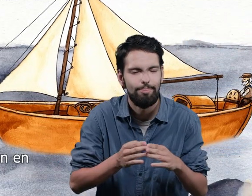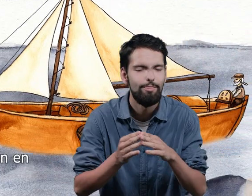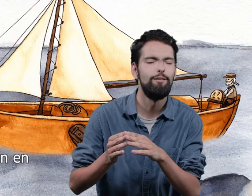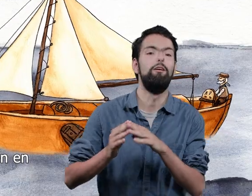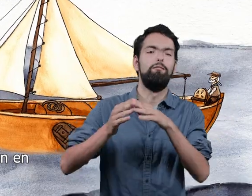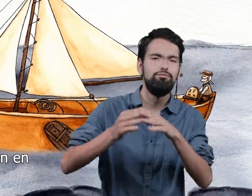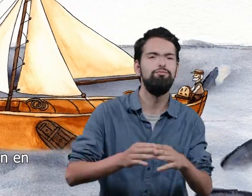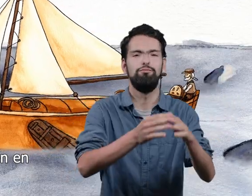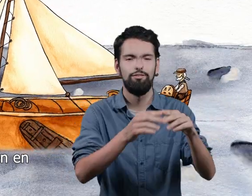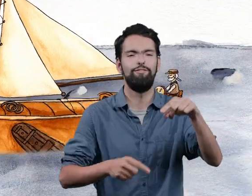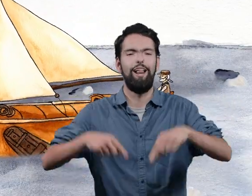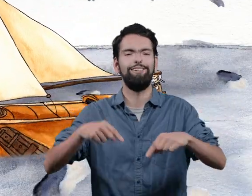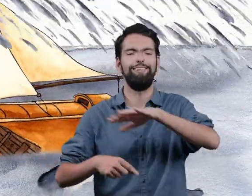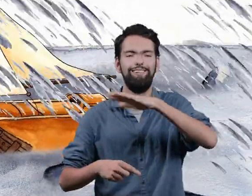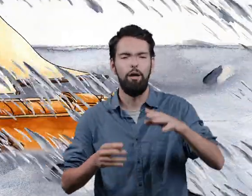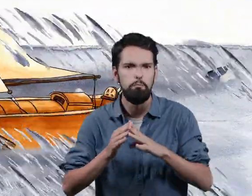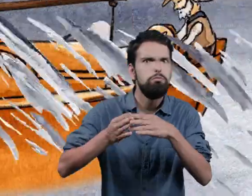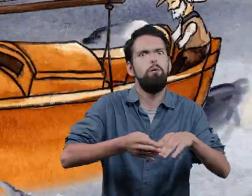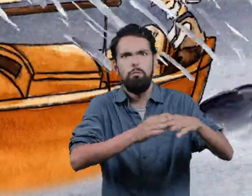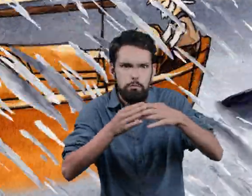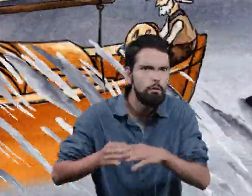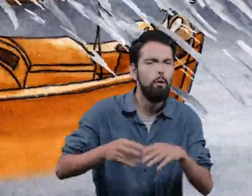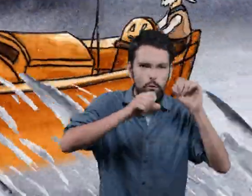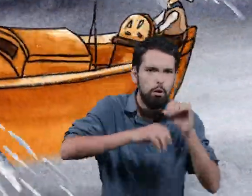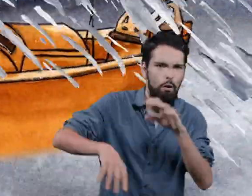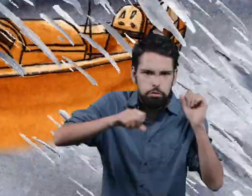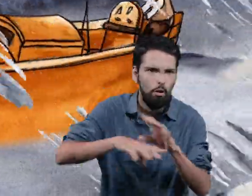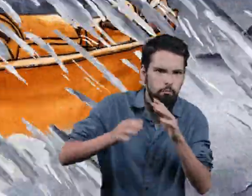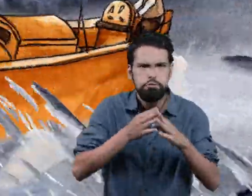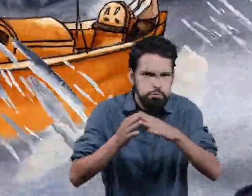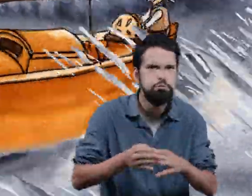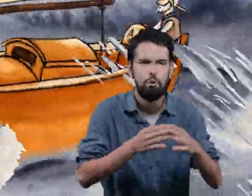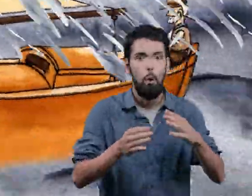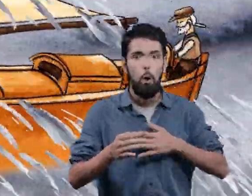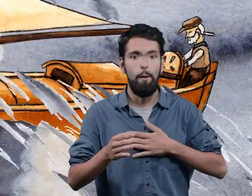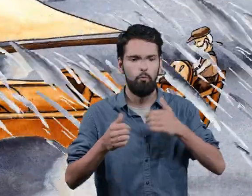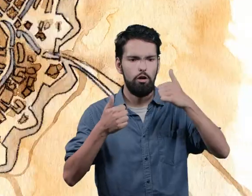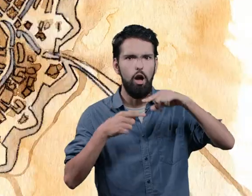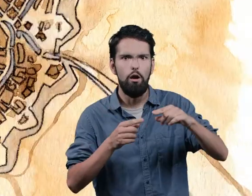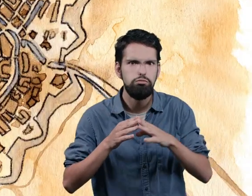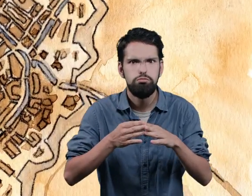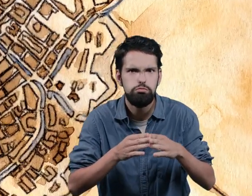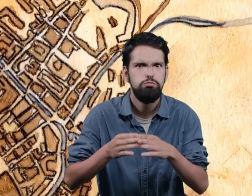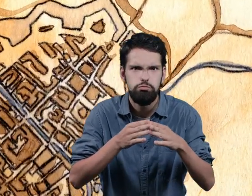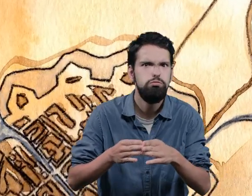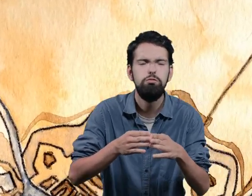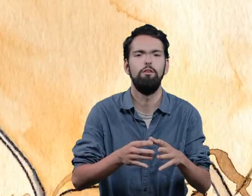rivieren en over de Waddenzee, waar het flink kan stormen. Als dat maar goed gaat.